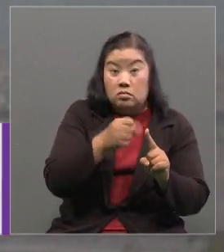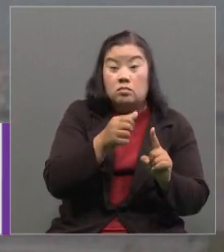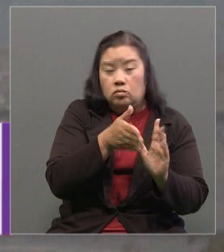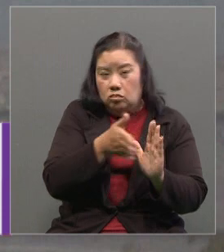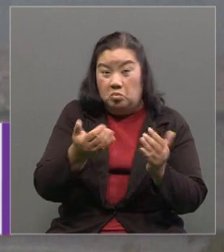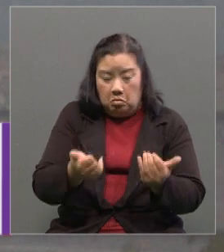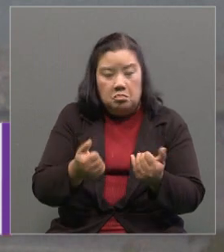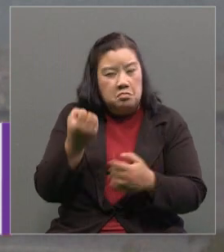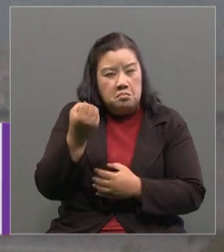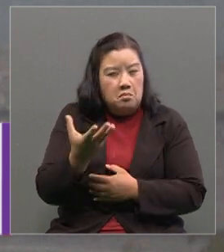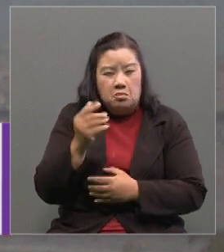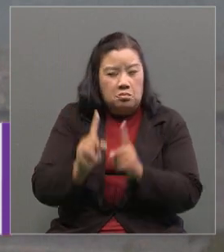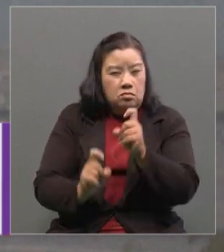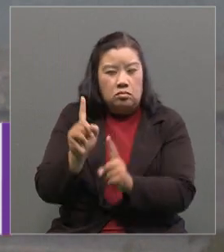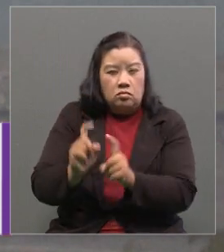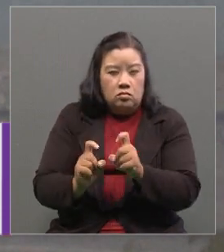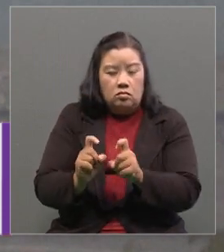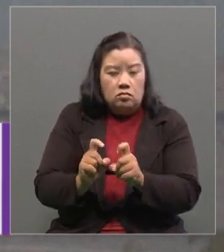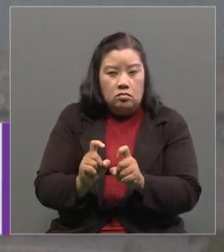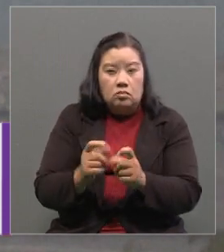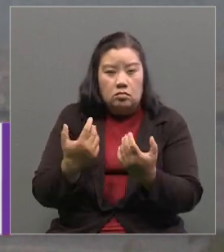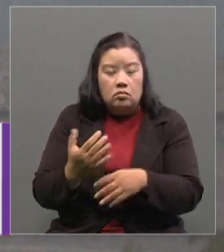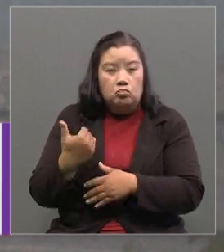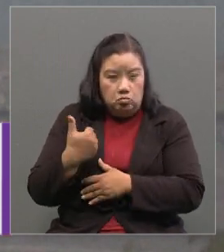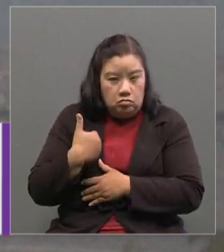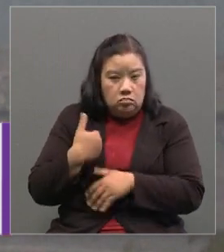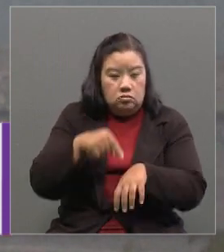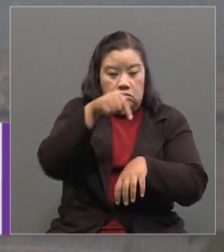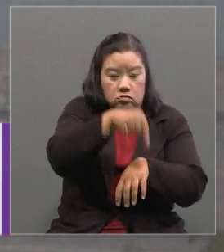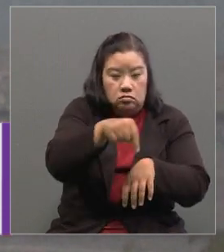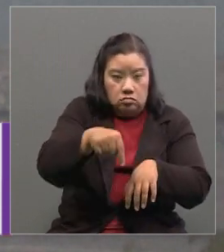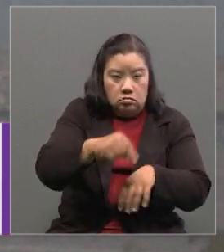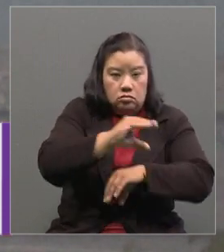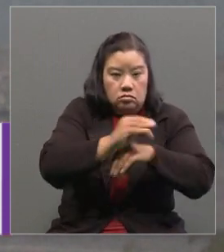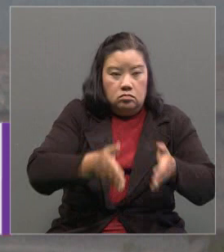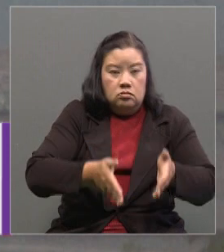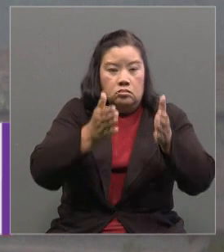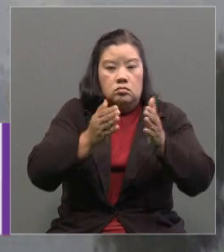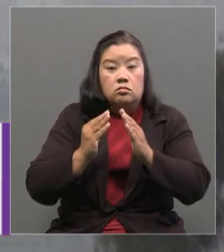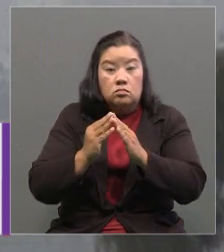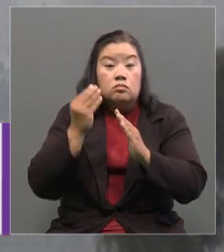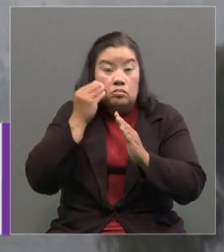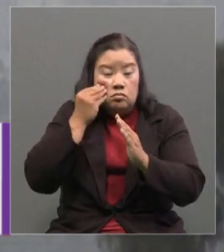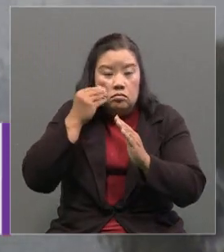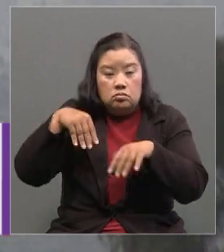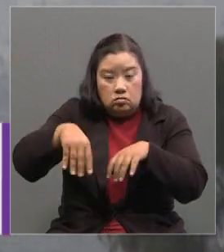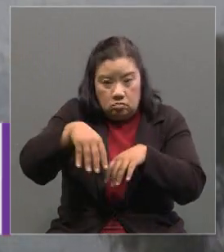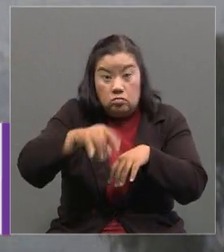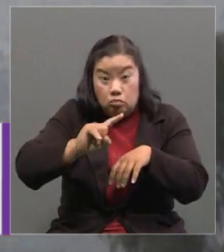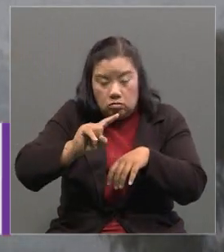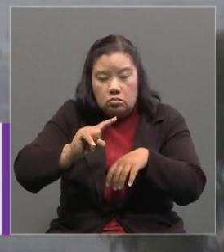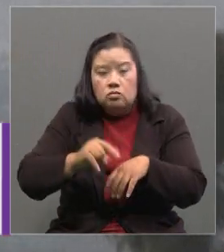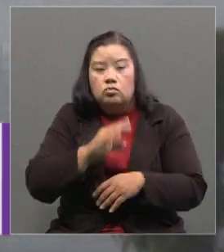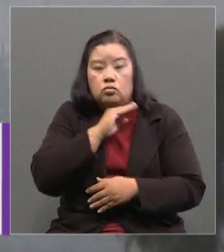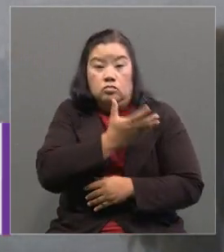ผ่านมาค่ะส่วนจุดที่ถูกถล่มก็มีทั้งอาคารที่พักอาศัยและพื้นที่บางส่วนทางตอนใต้ของฉนวน